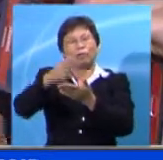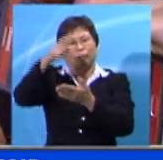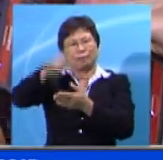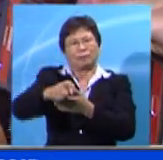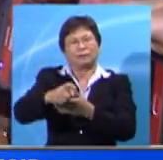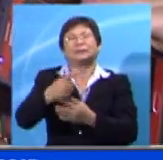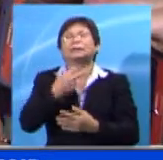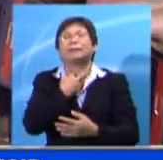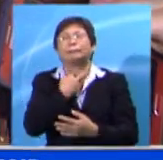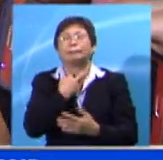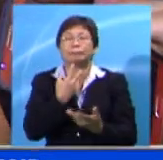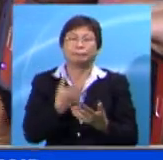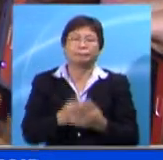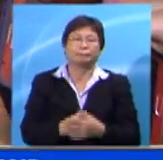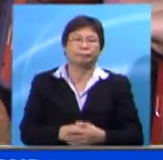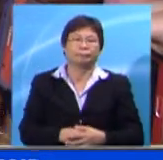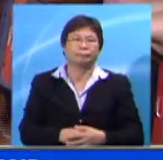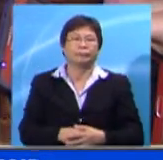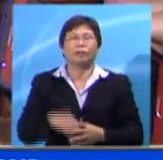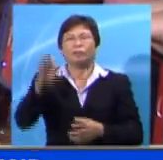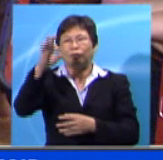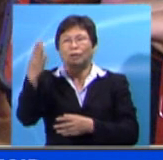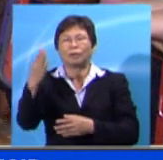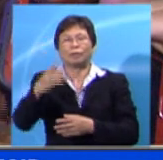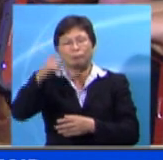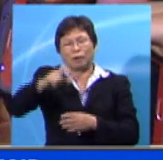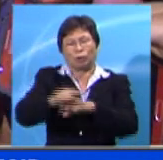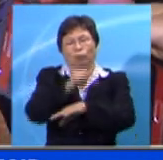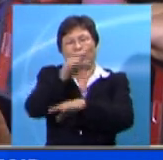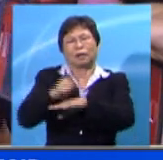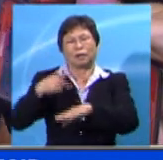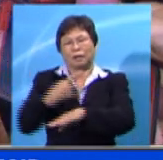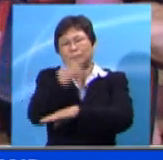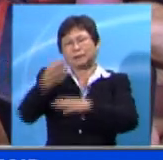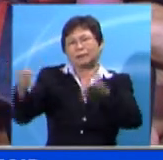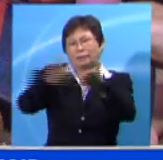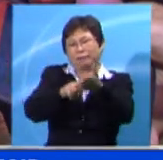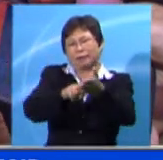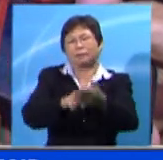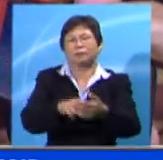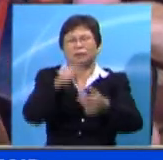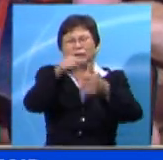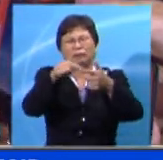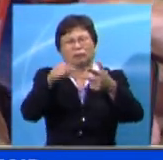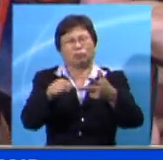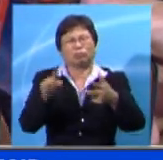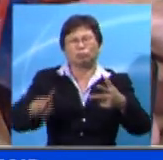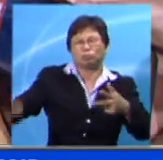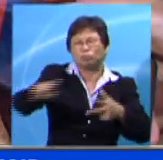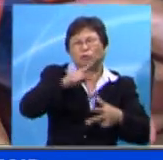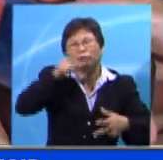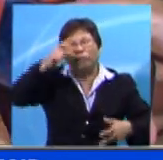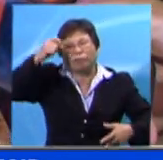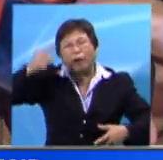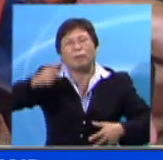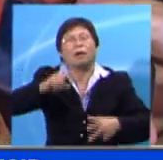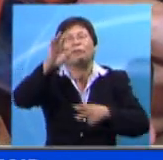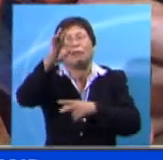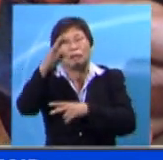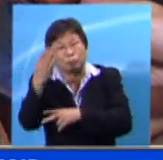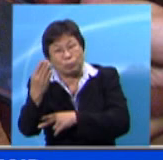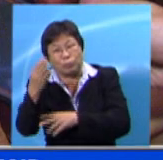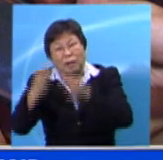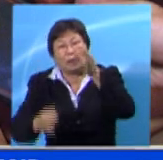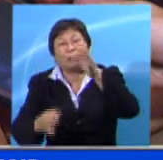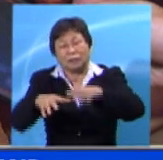disekat Misalnya Facebook patut dibenarkan tapi kita kena daftar jadi ini menunjukkan mereka tak faham sebenarnya Facebook kalau